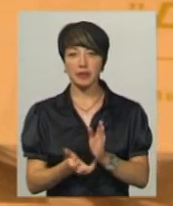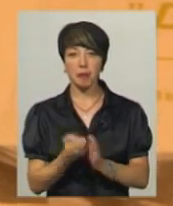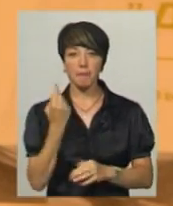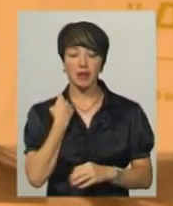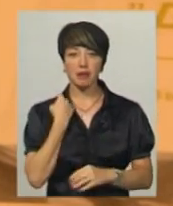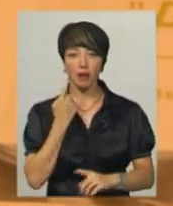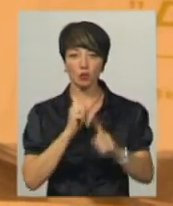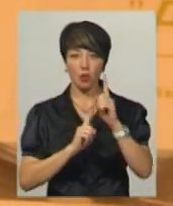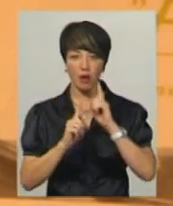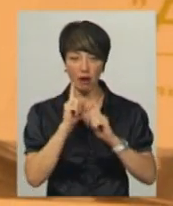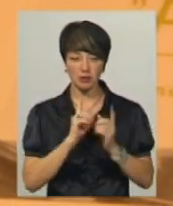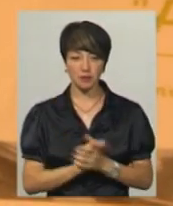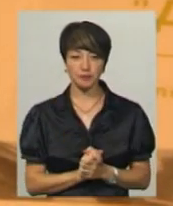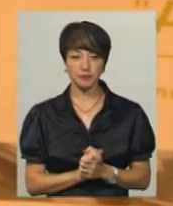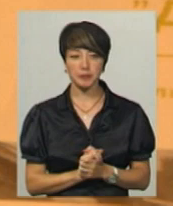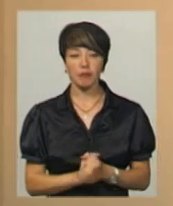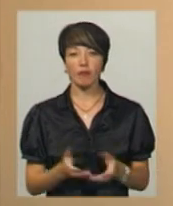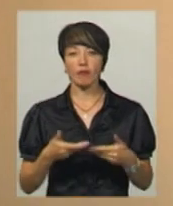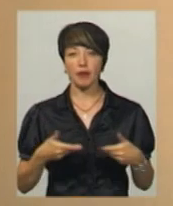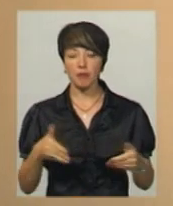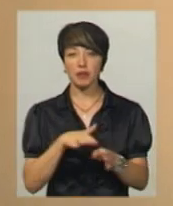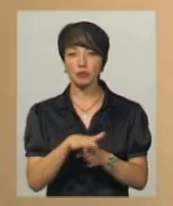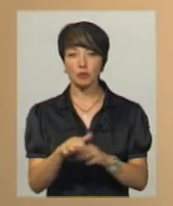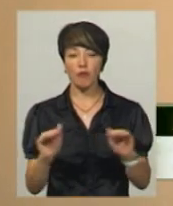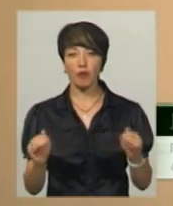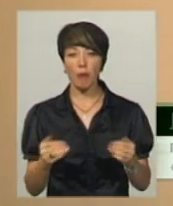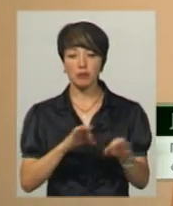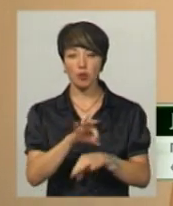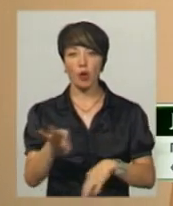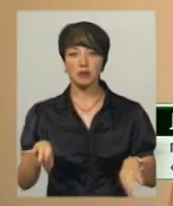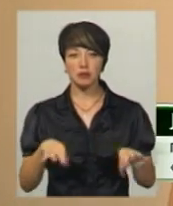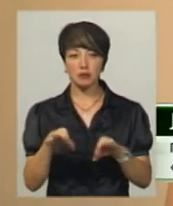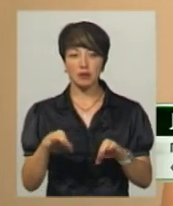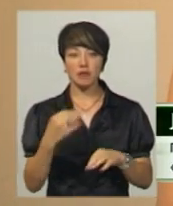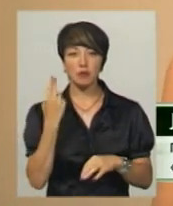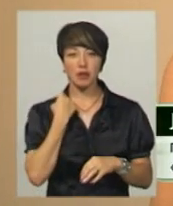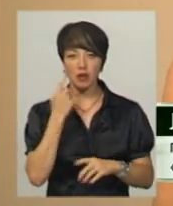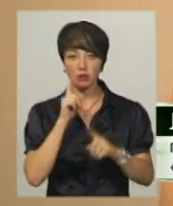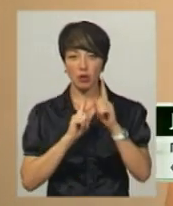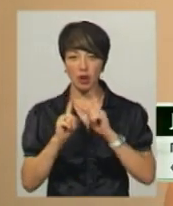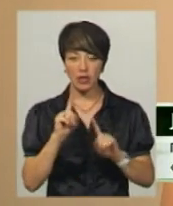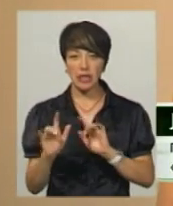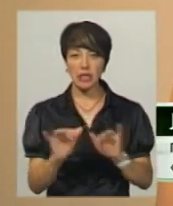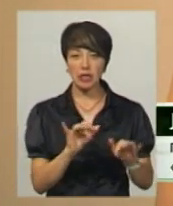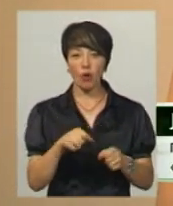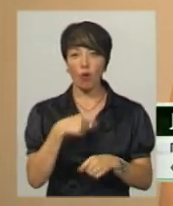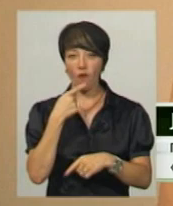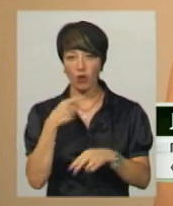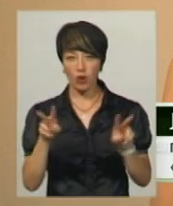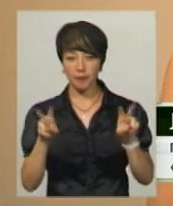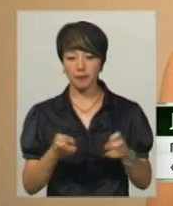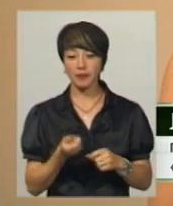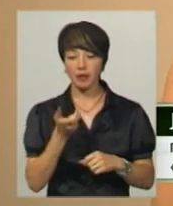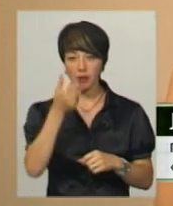ради, каже Леся Романюк. Ми реалізовуємо в рамках проєкту від Британської ради «Дій і говори». Справа в тому, що протягом